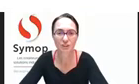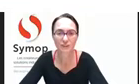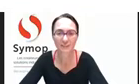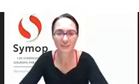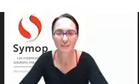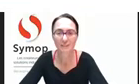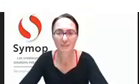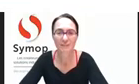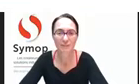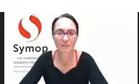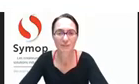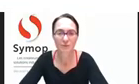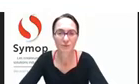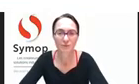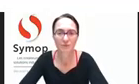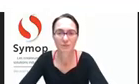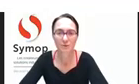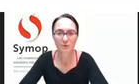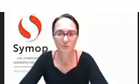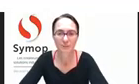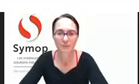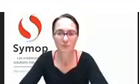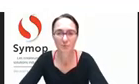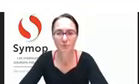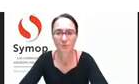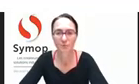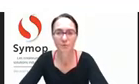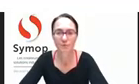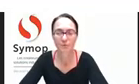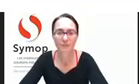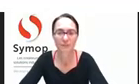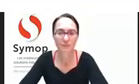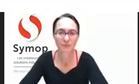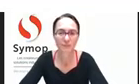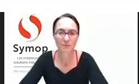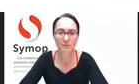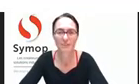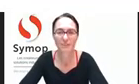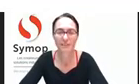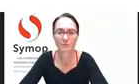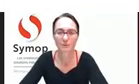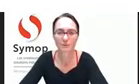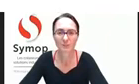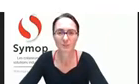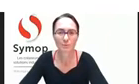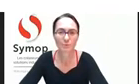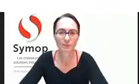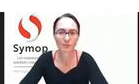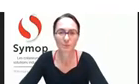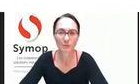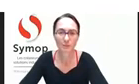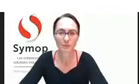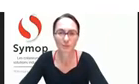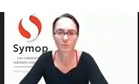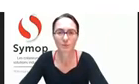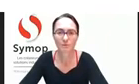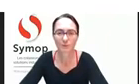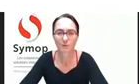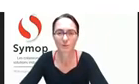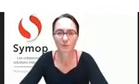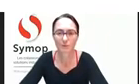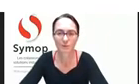au digital. Ensuite, nous aurons l'intervention de Jean-Marc Felleb de la société Aliment pour traiter de la